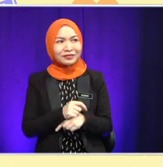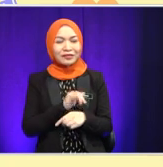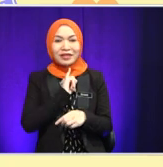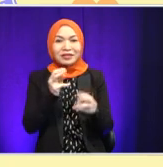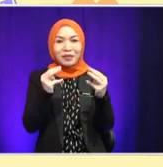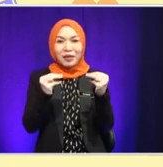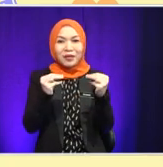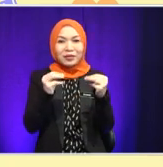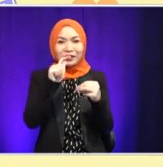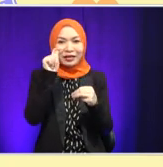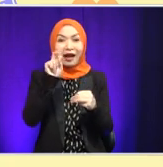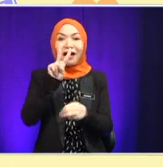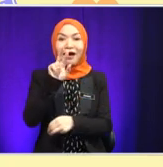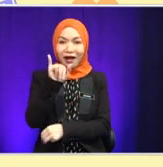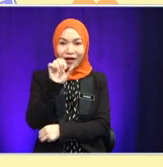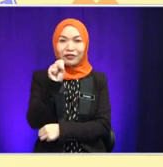keperluan